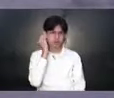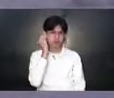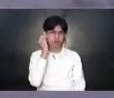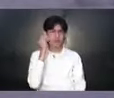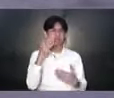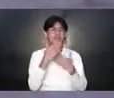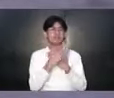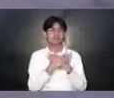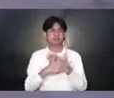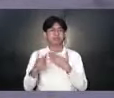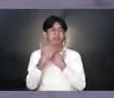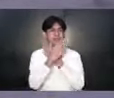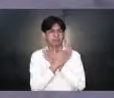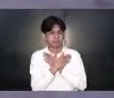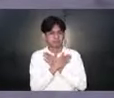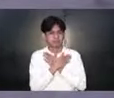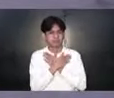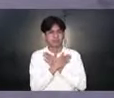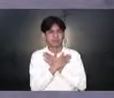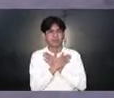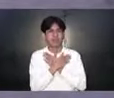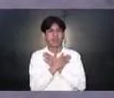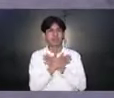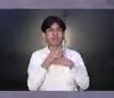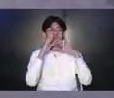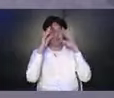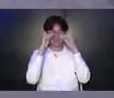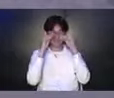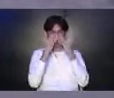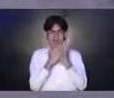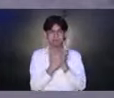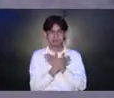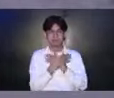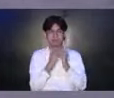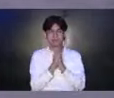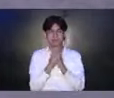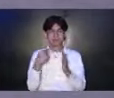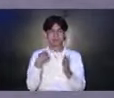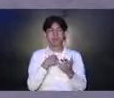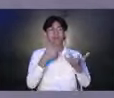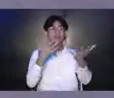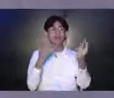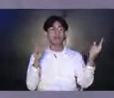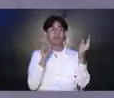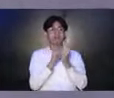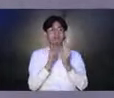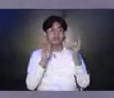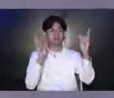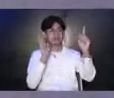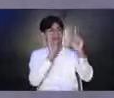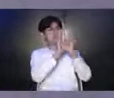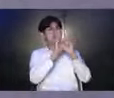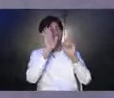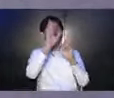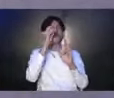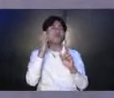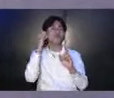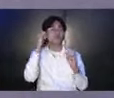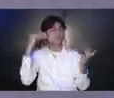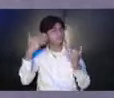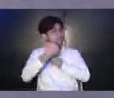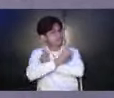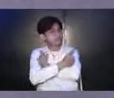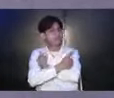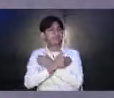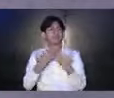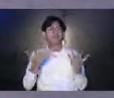heart. Close your eyes. Lord, we want to come home to you, to your embrace, to where I really